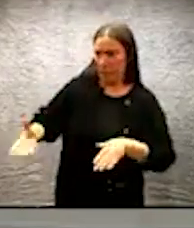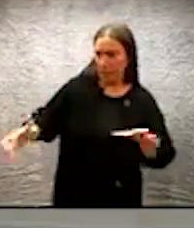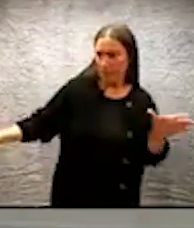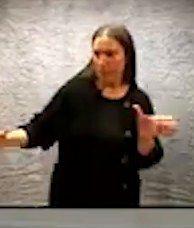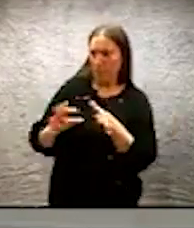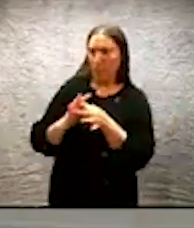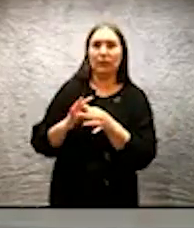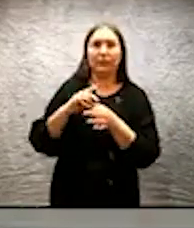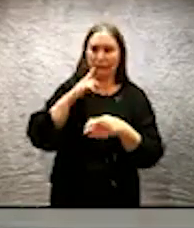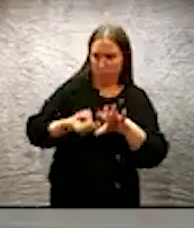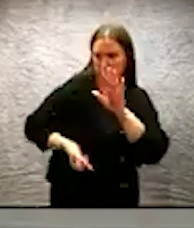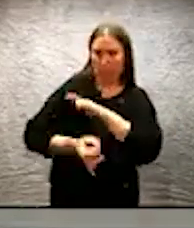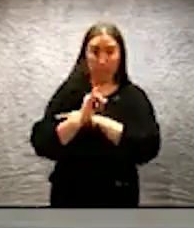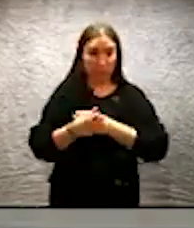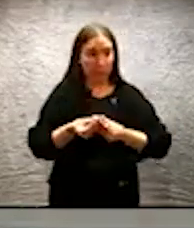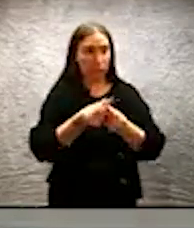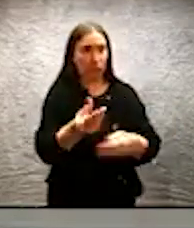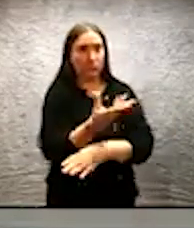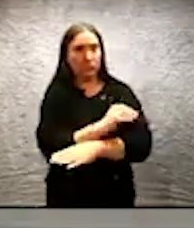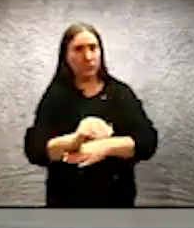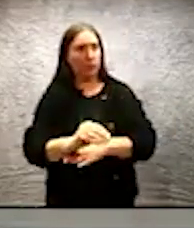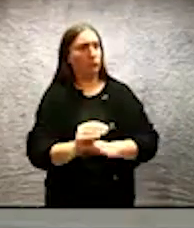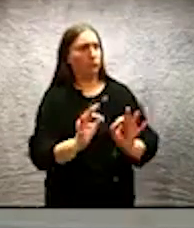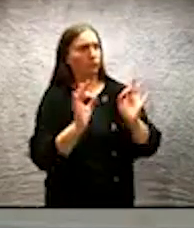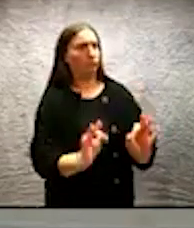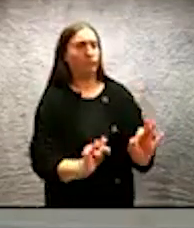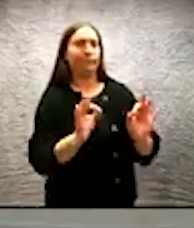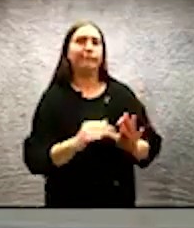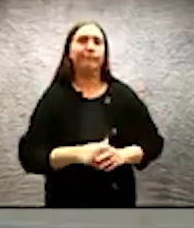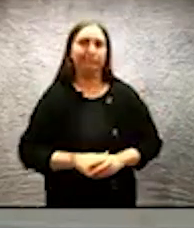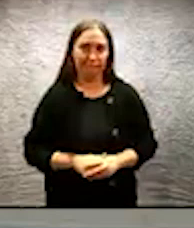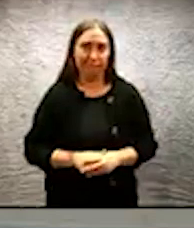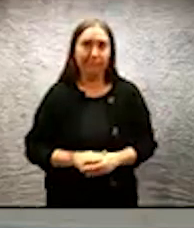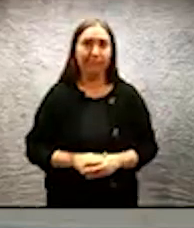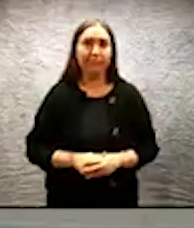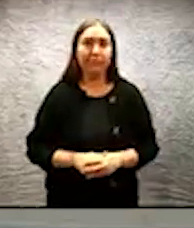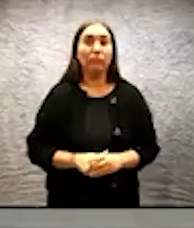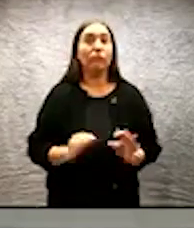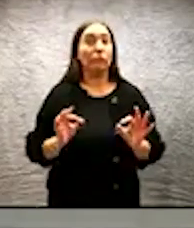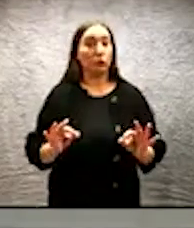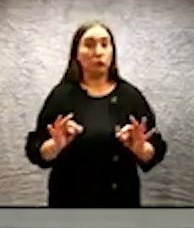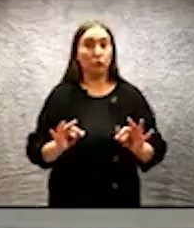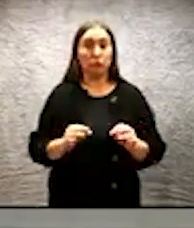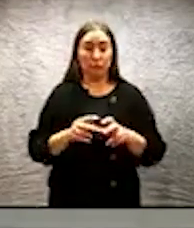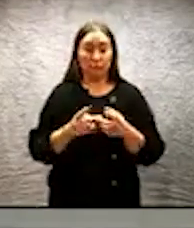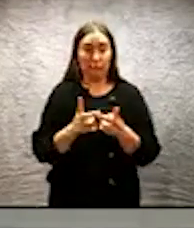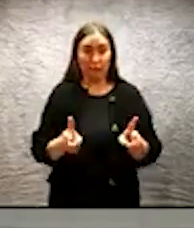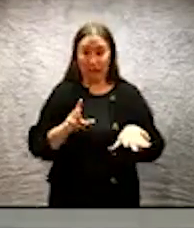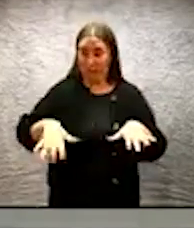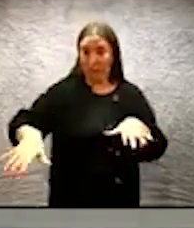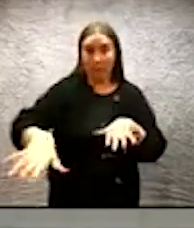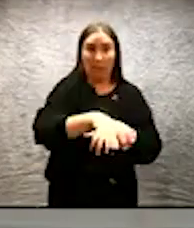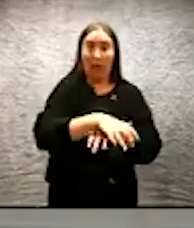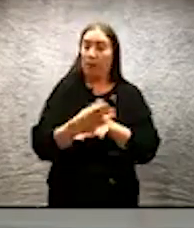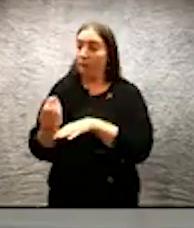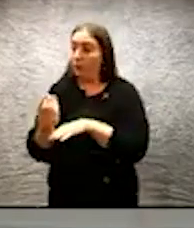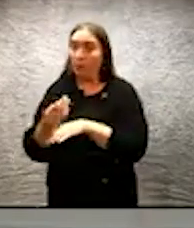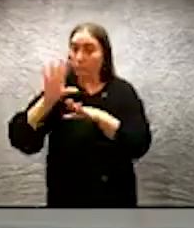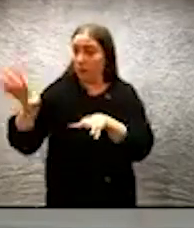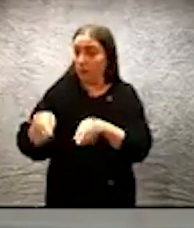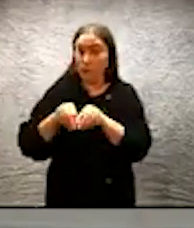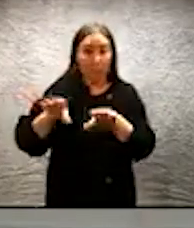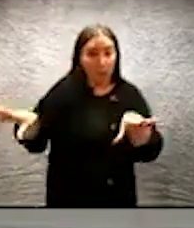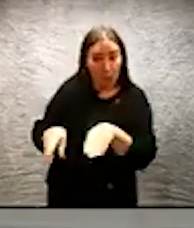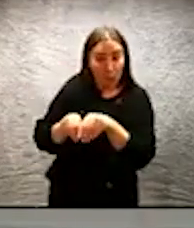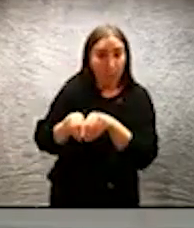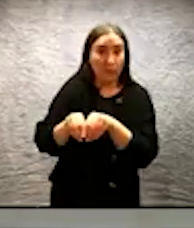ensemble pour renforcer votre sécurité. Nous avons fait le choix de travailler avec les communes voisines, de mutualiser nos moyens pour optimiser nos